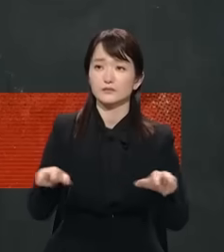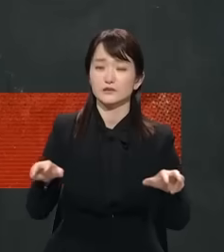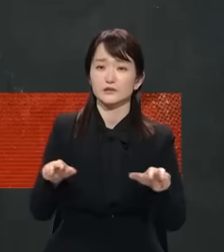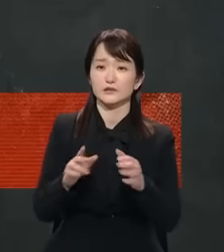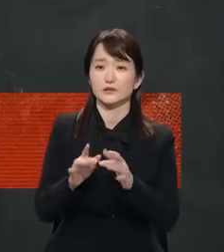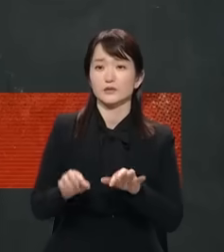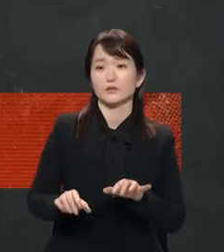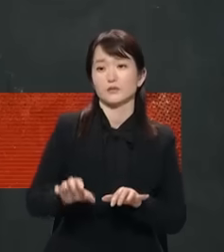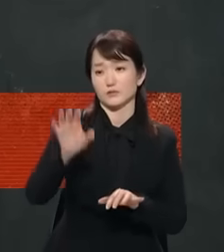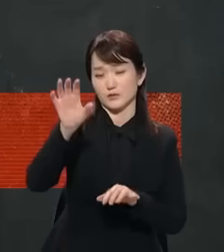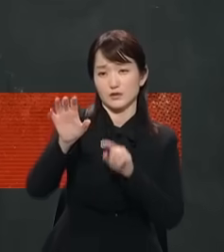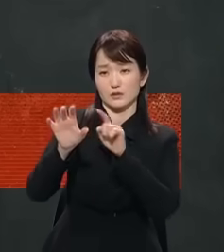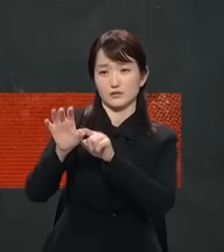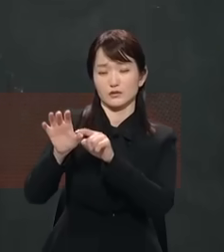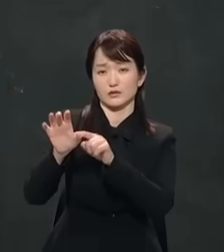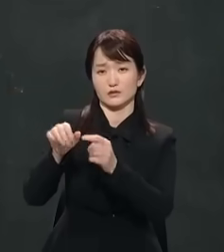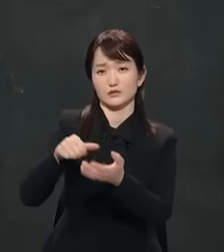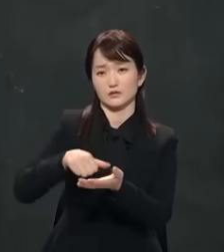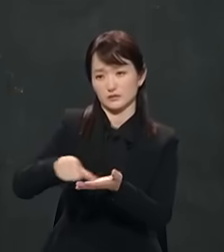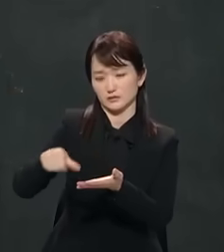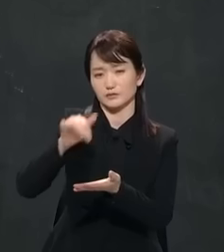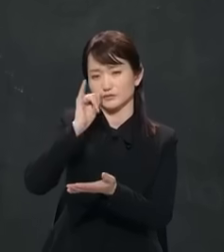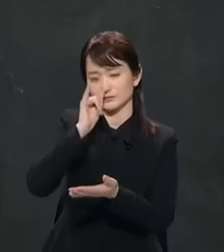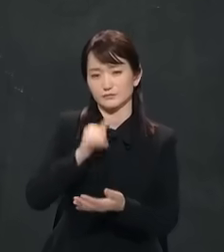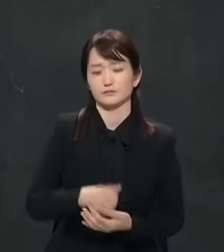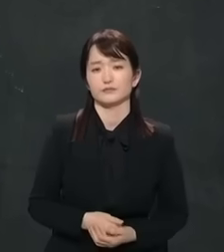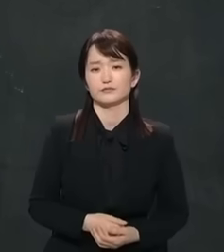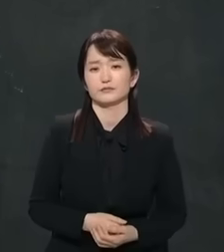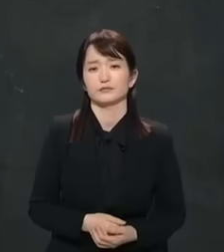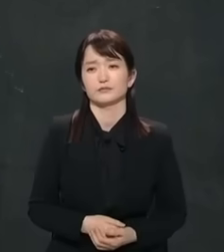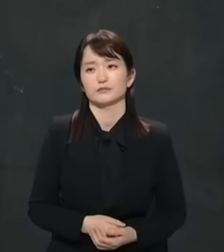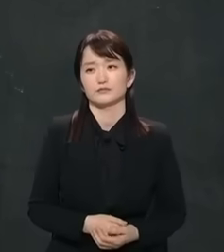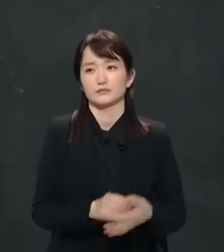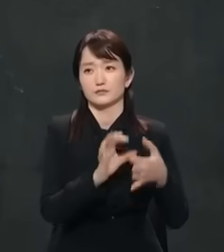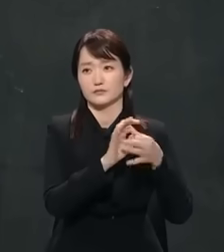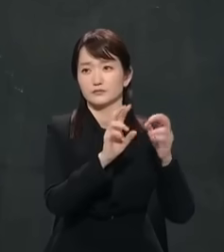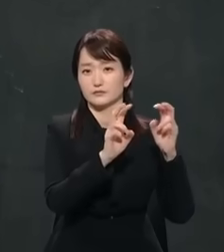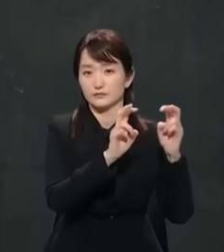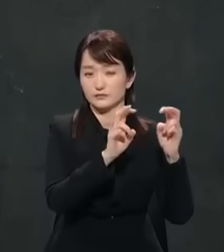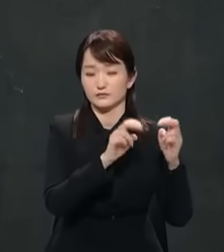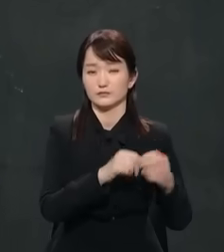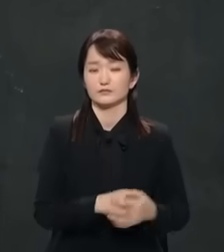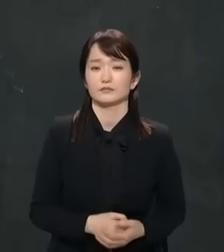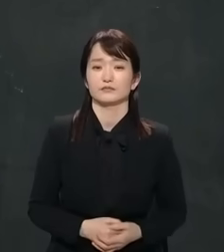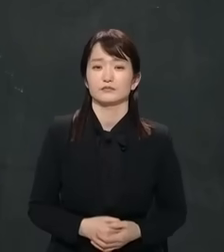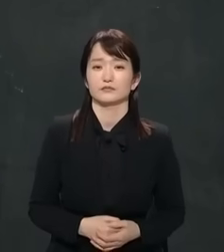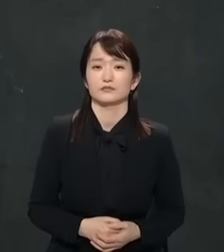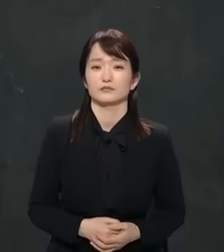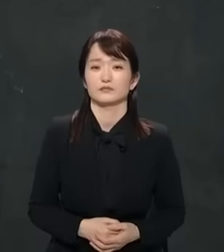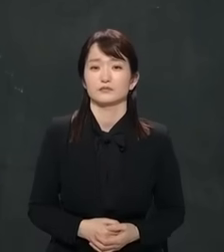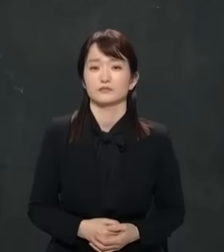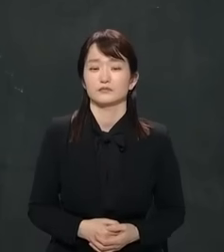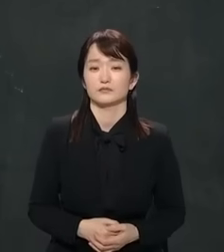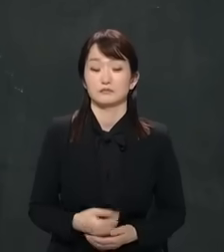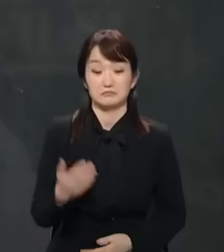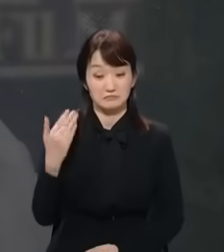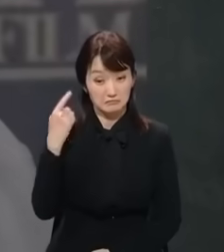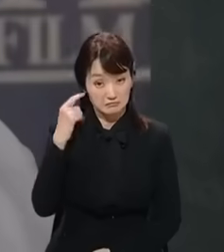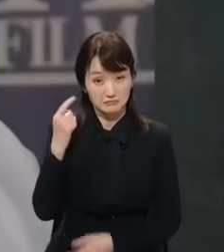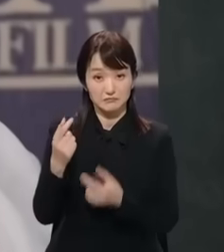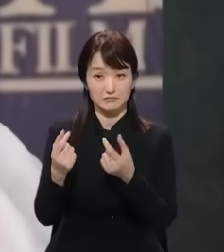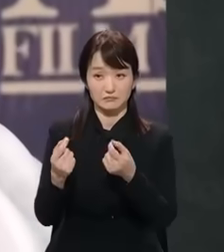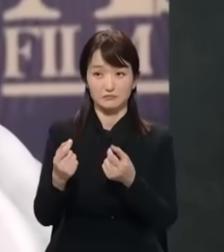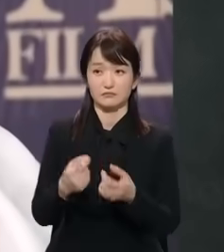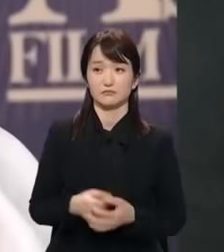삭제된 상황입니다 아 결국 소속사에서도 이게 말이죠 뭐 방금 들으신 것처럼 양변환